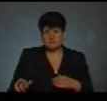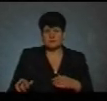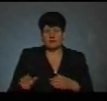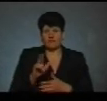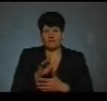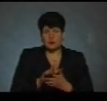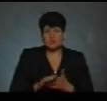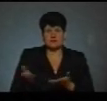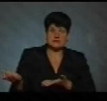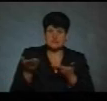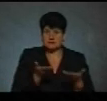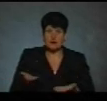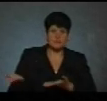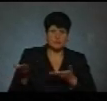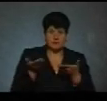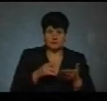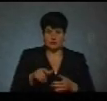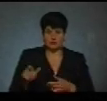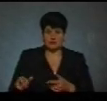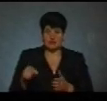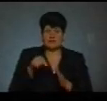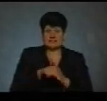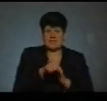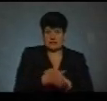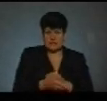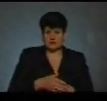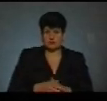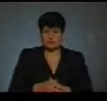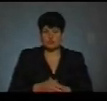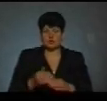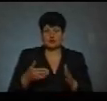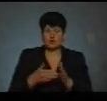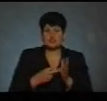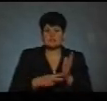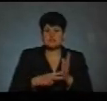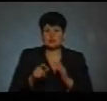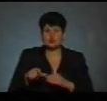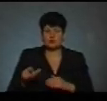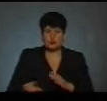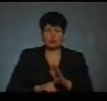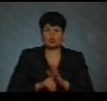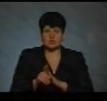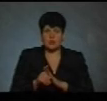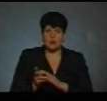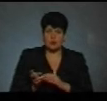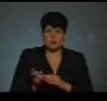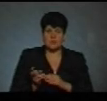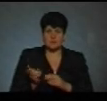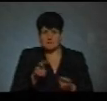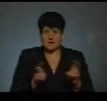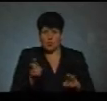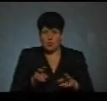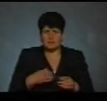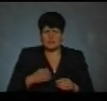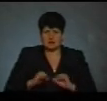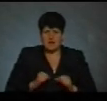вибачте, закликали прихожан всередину. До 70 чоловік почало проходити, ми намагалися